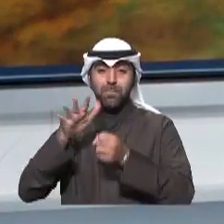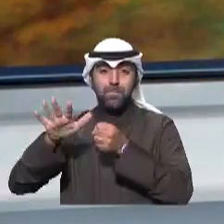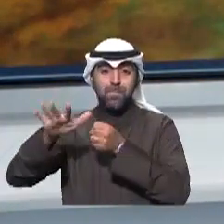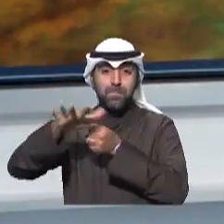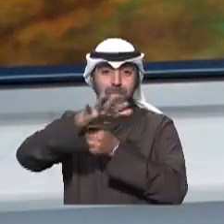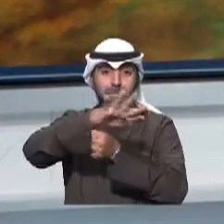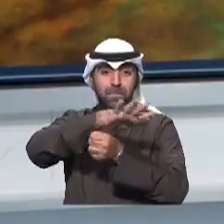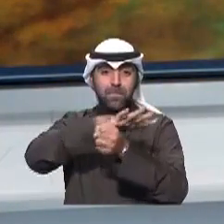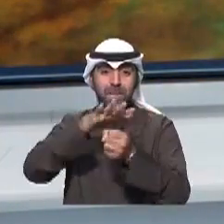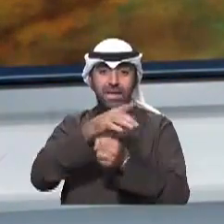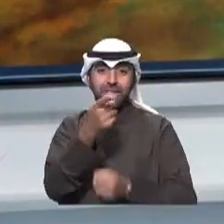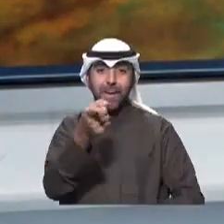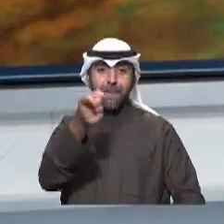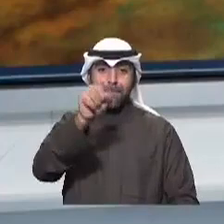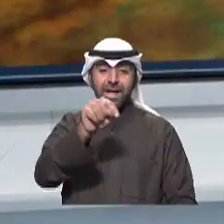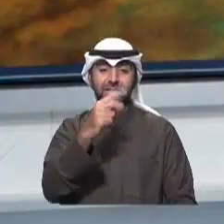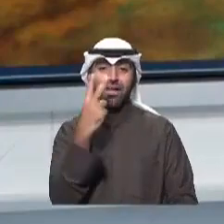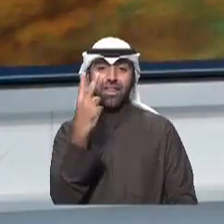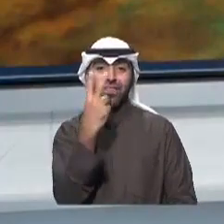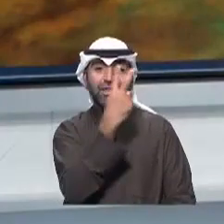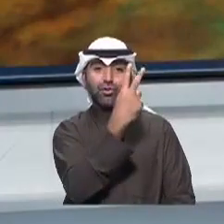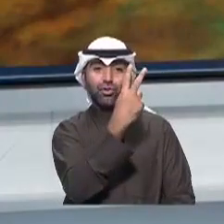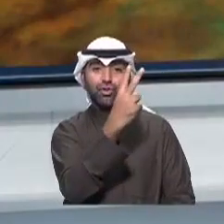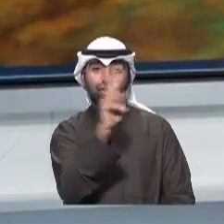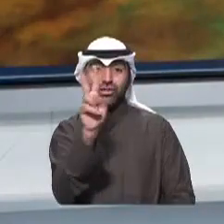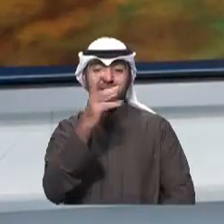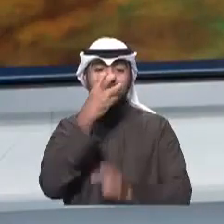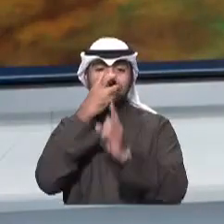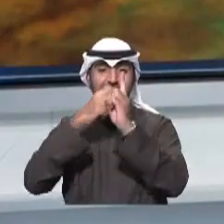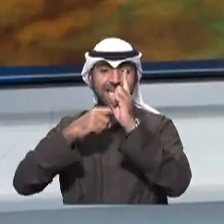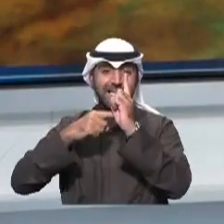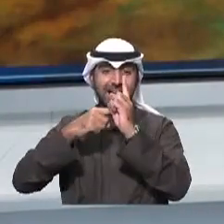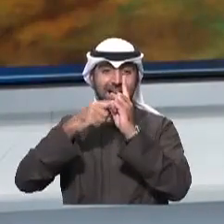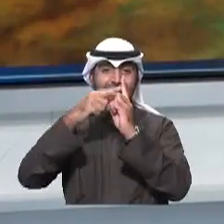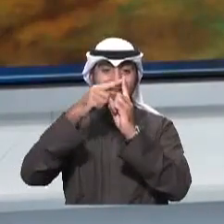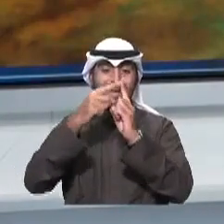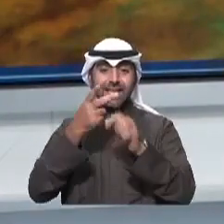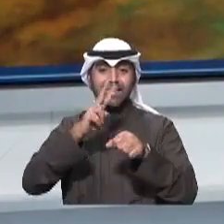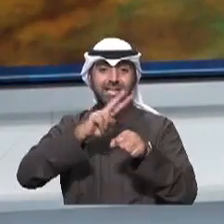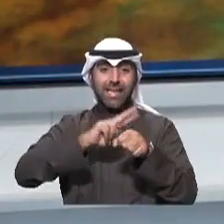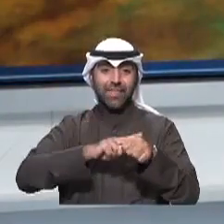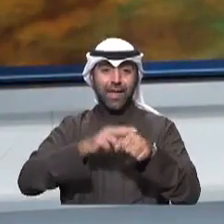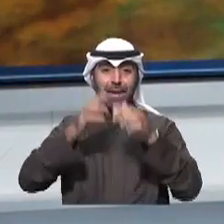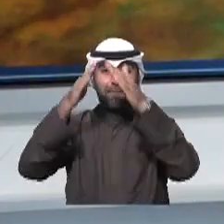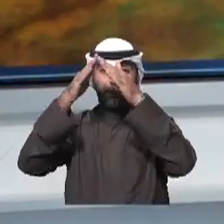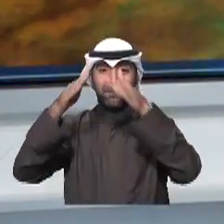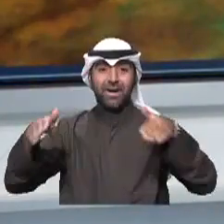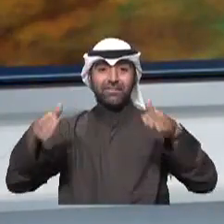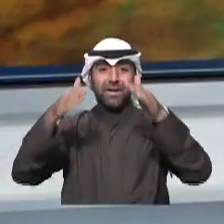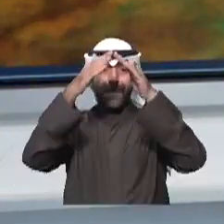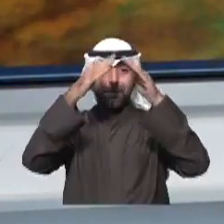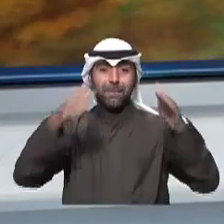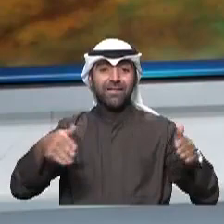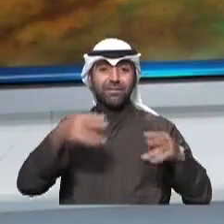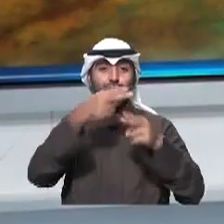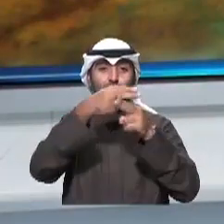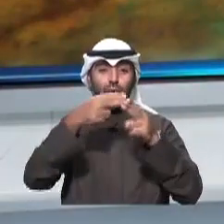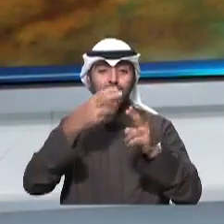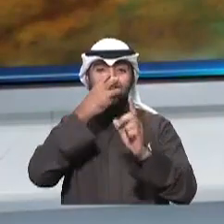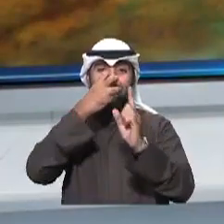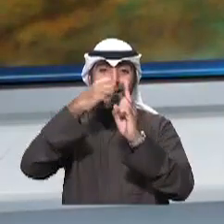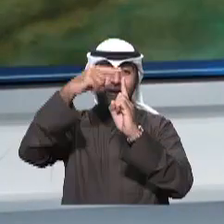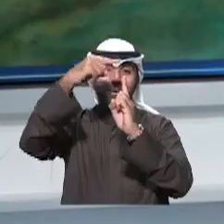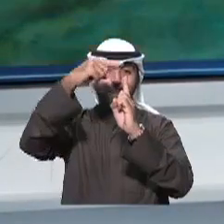وفيلتشا ما بين 22 إلى 23 درجة مئوية. بالنسبة للمناطق الغربية من دولة الكويت، سالم الشقاية قد تصل